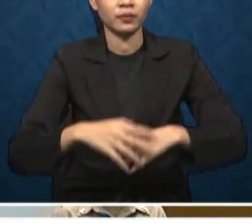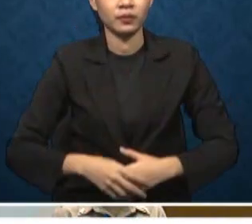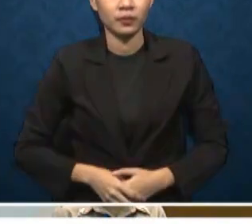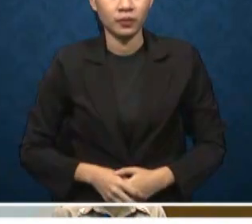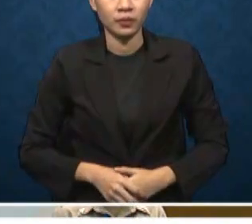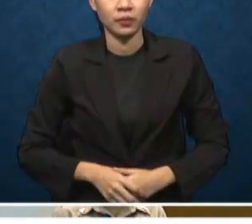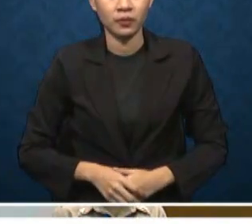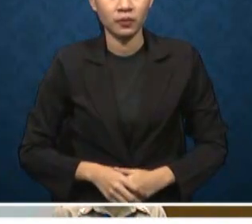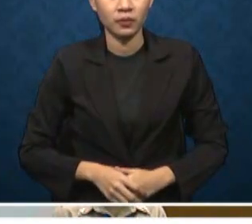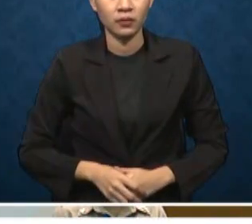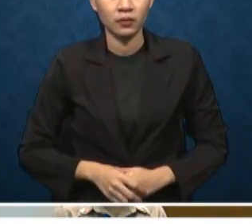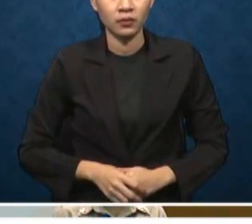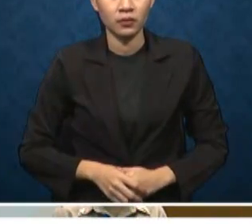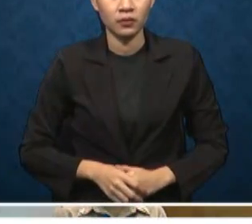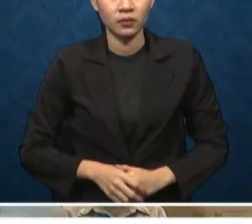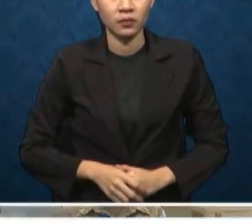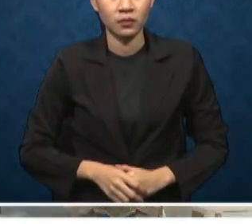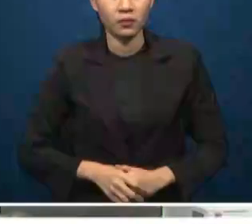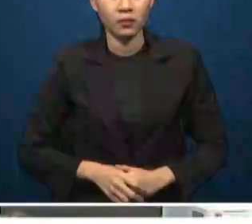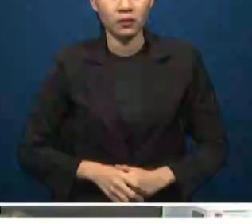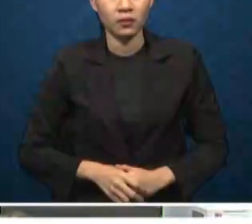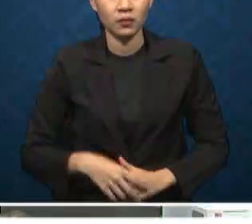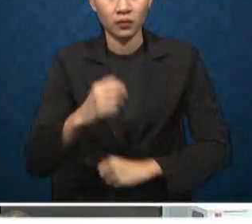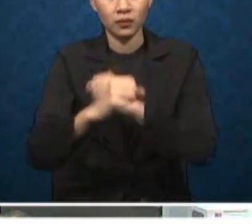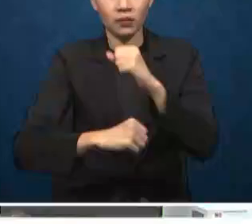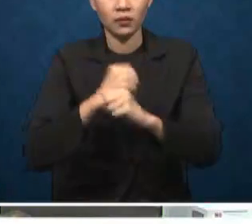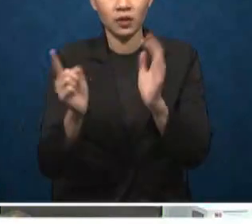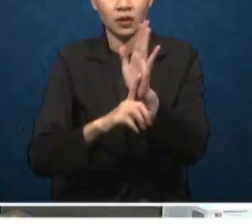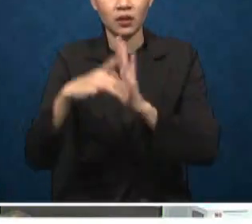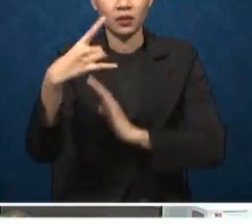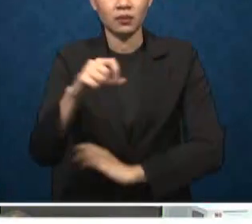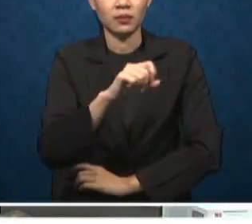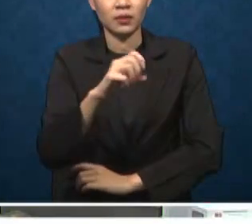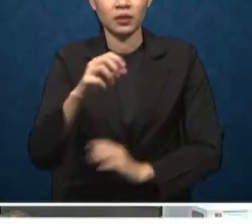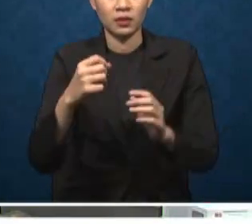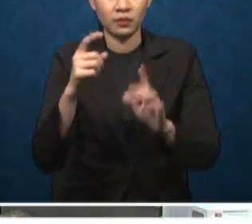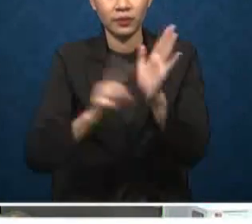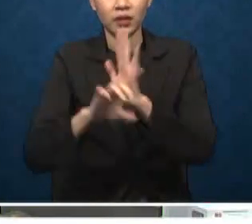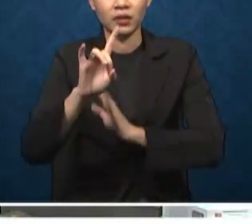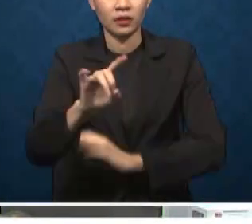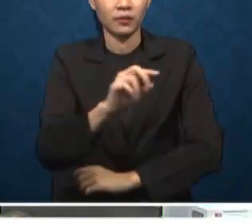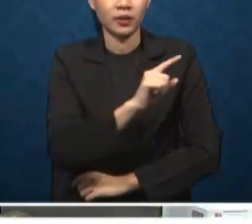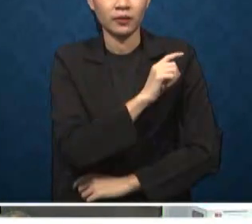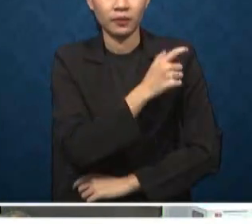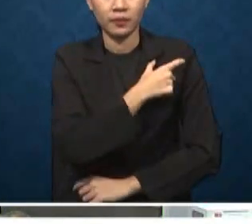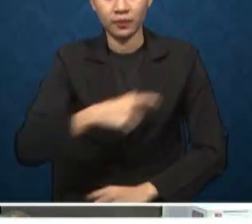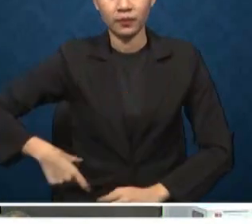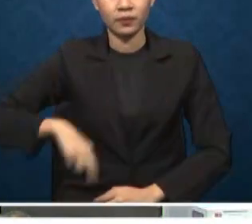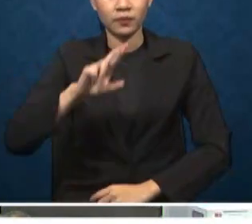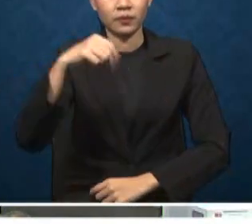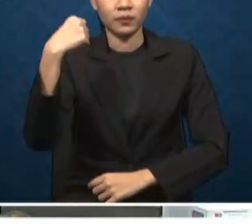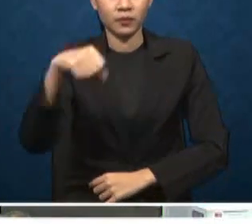พุทธศักราช 2566เป็นปีที่ 8ในรัชกาลปัจจุบันผู้รับสนองพระบรมราชโองการ